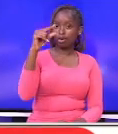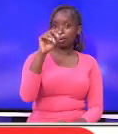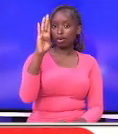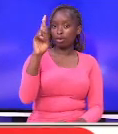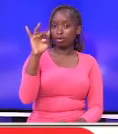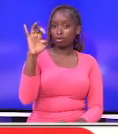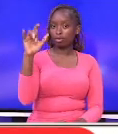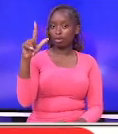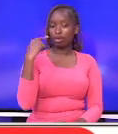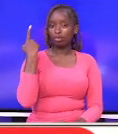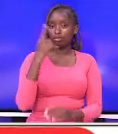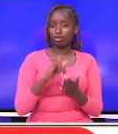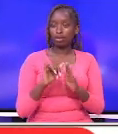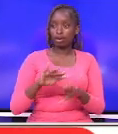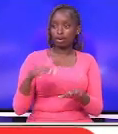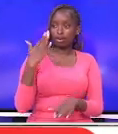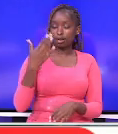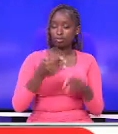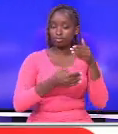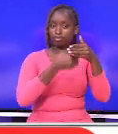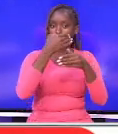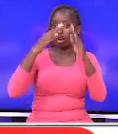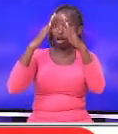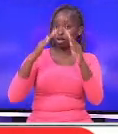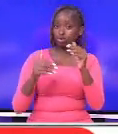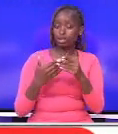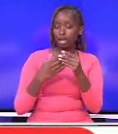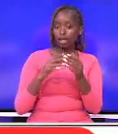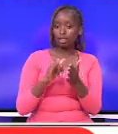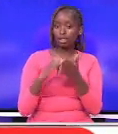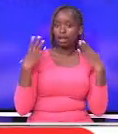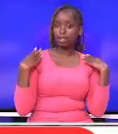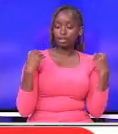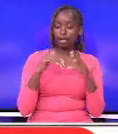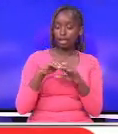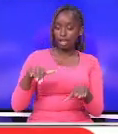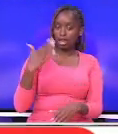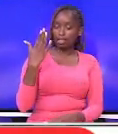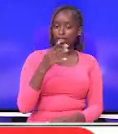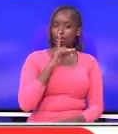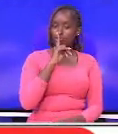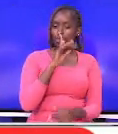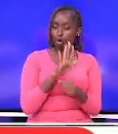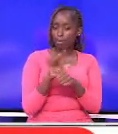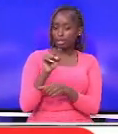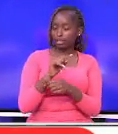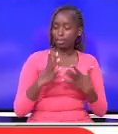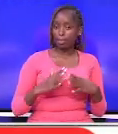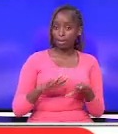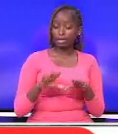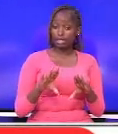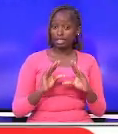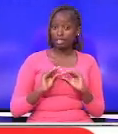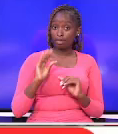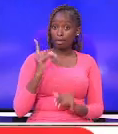kitaifa ya ujenzi wa nyumba anayeongoza zoezi hilo katika mtaa huo wa Marigoini, amewahakikishia wakazi wa eneo hilo kuwa watapokea